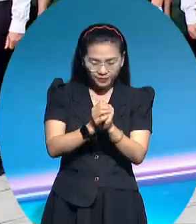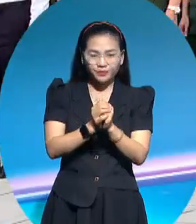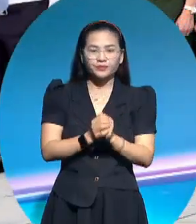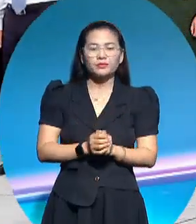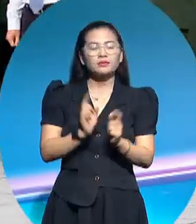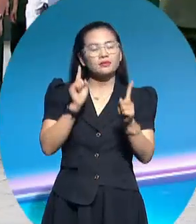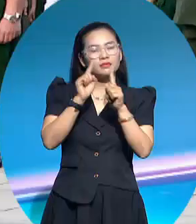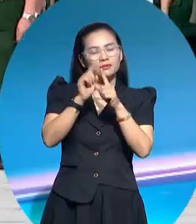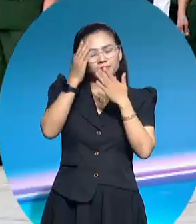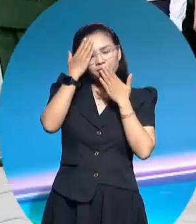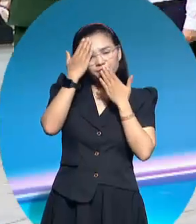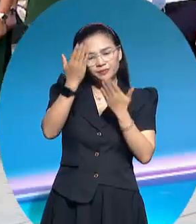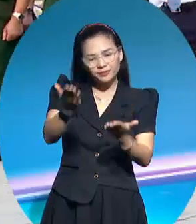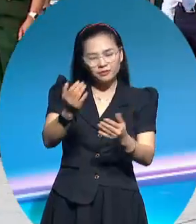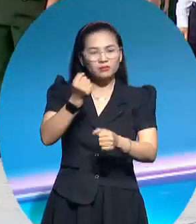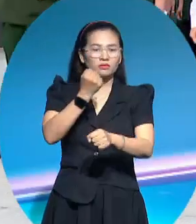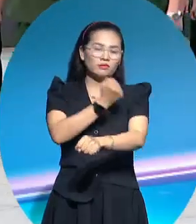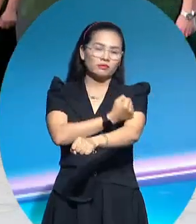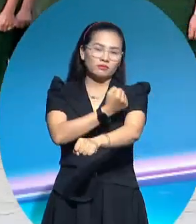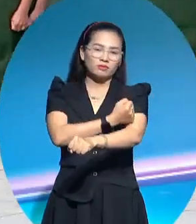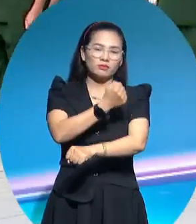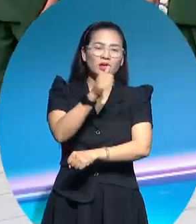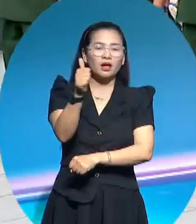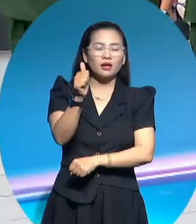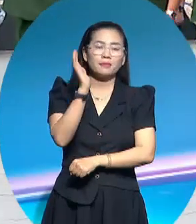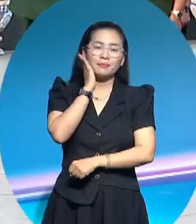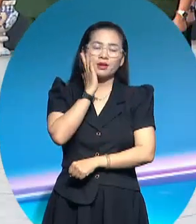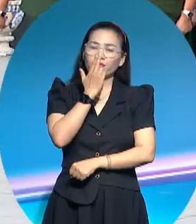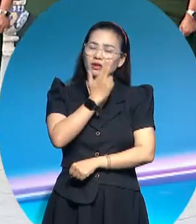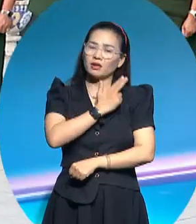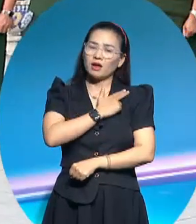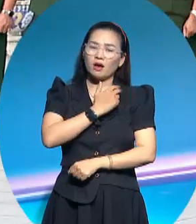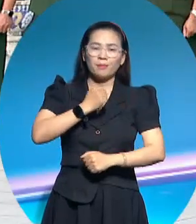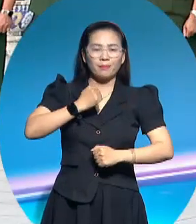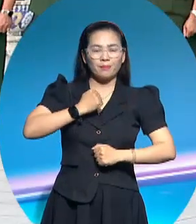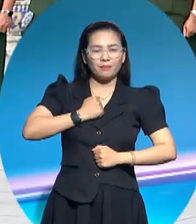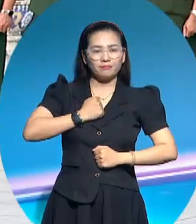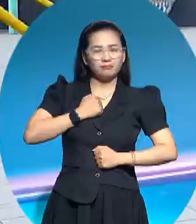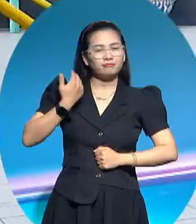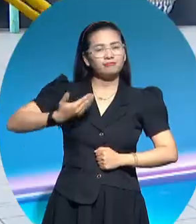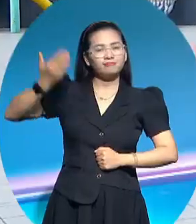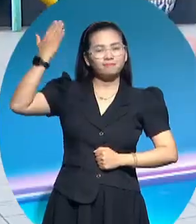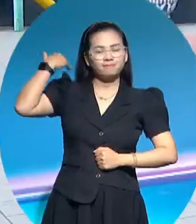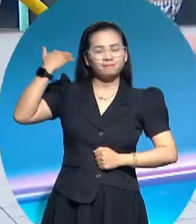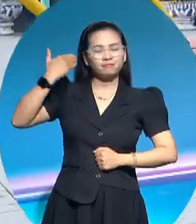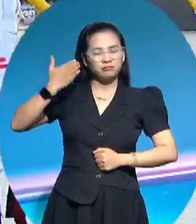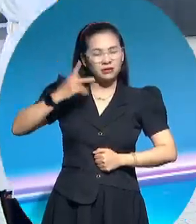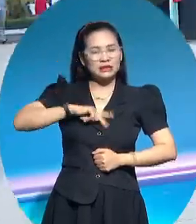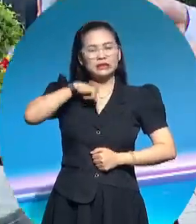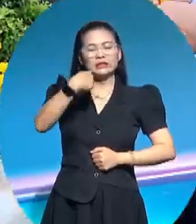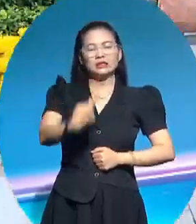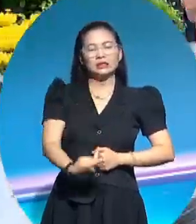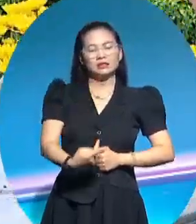lòng biết ơn sâu sắc với công lao của các Mẹ Việt Nam anh hùng các anh hùng liệt sĩ những người đã hy sinh cho độc lập tự do của Tổ